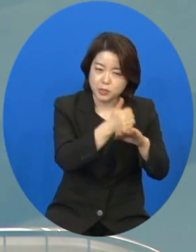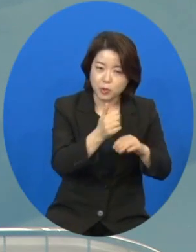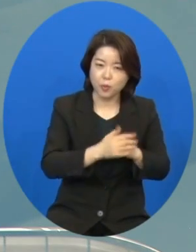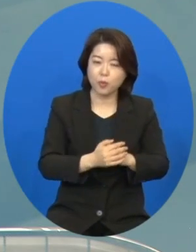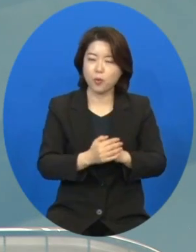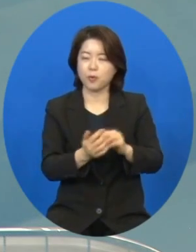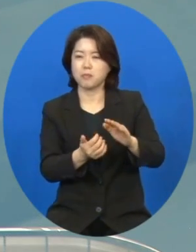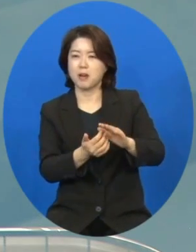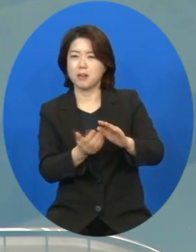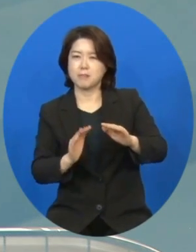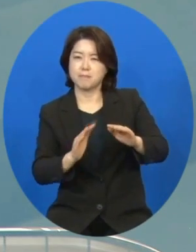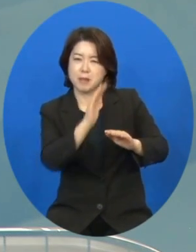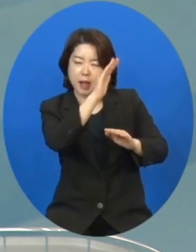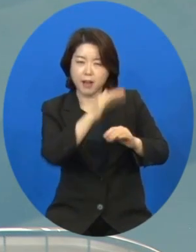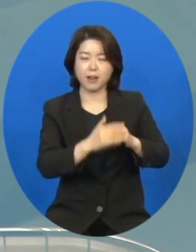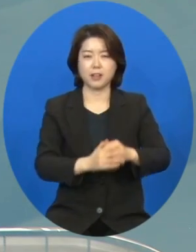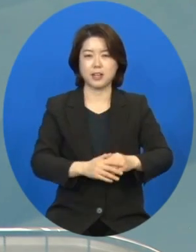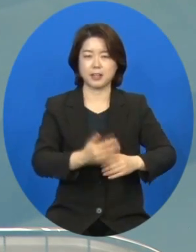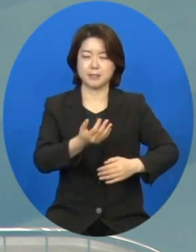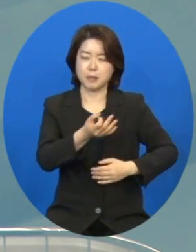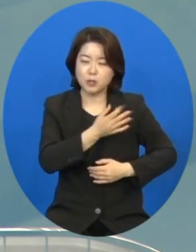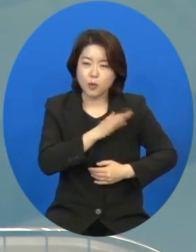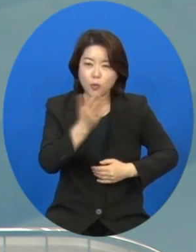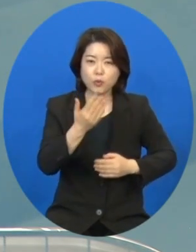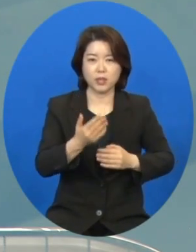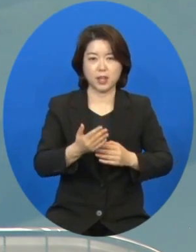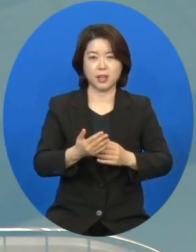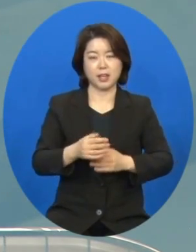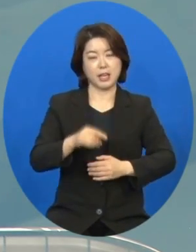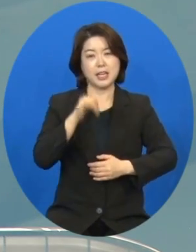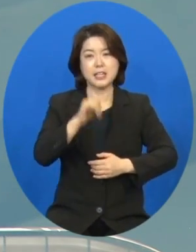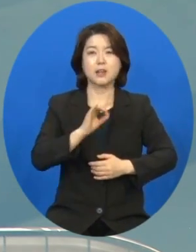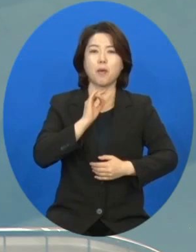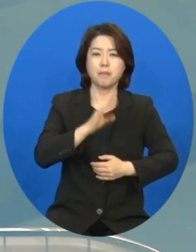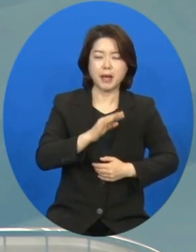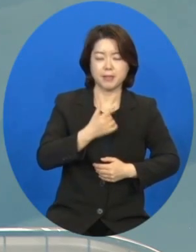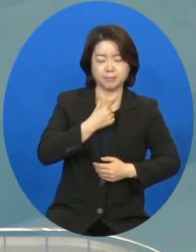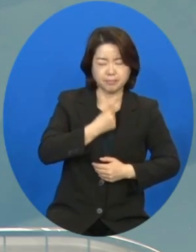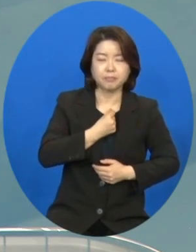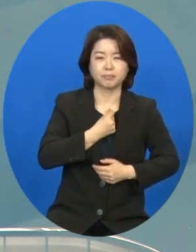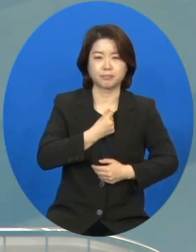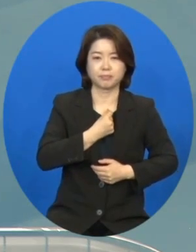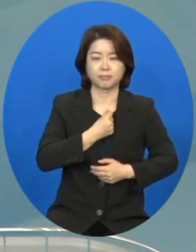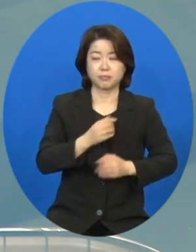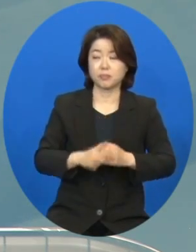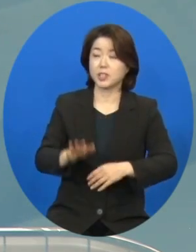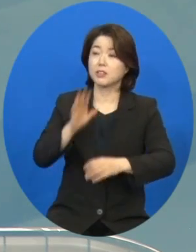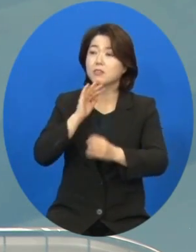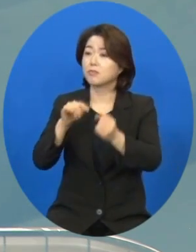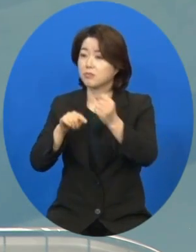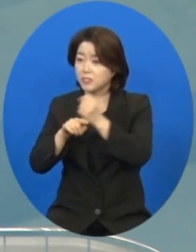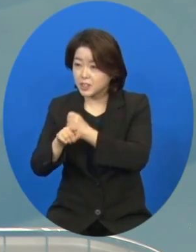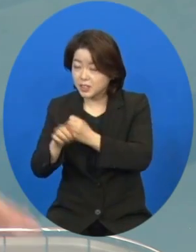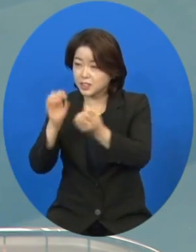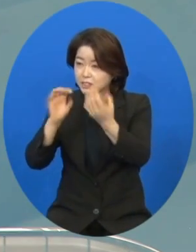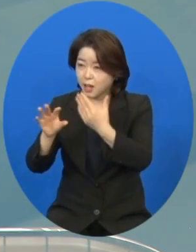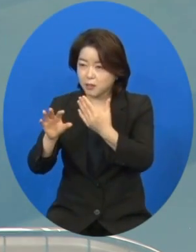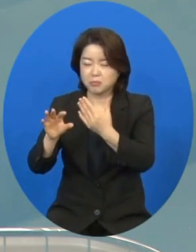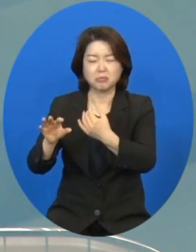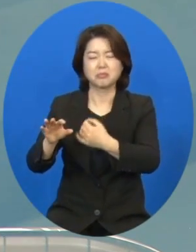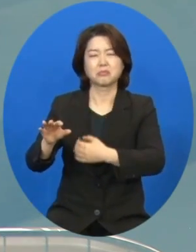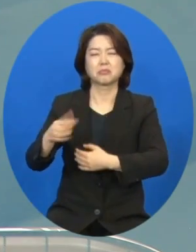출세하냐, 잘 사냐, 부유하냐 그것만 원했던 거지 진리가 뭔지는 그에게